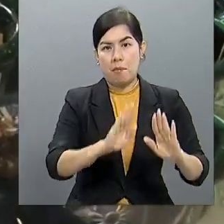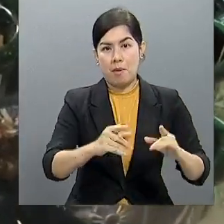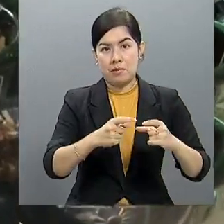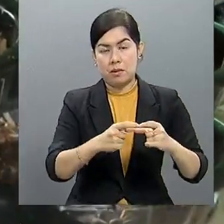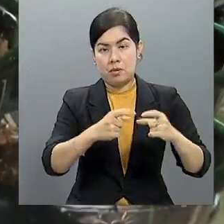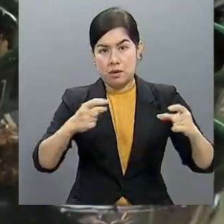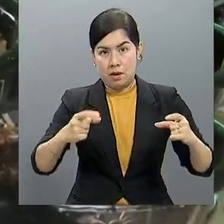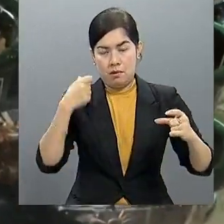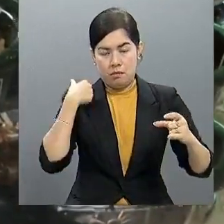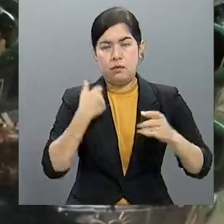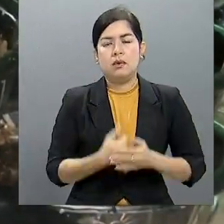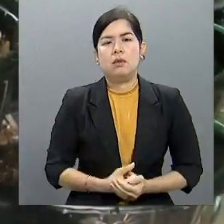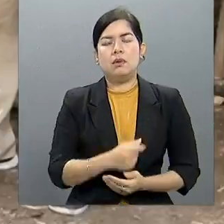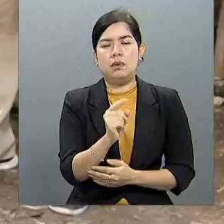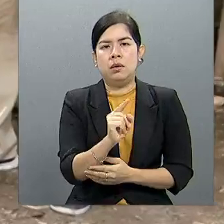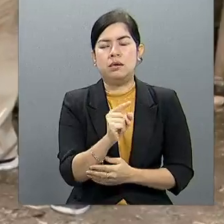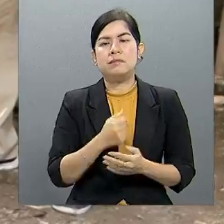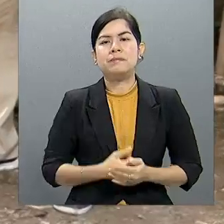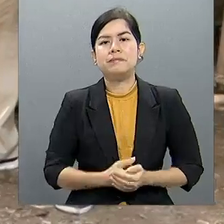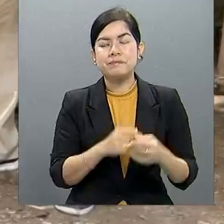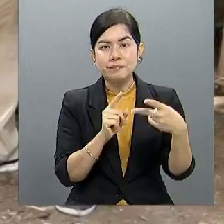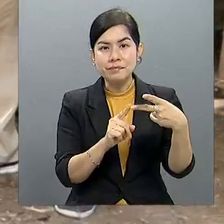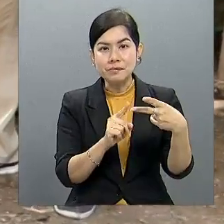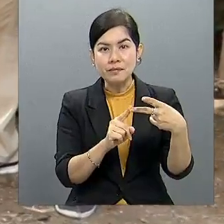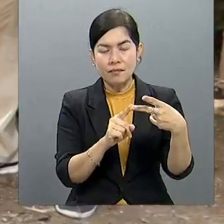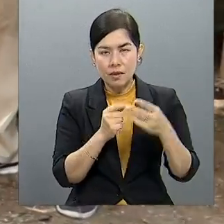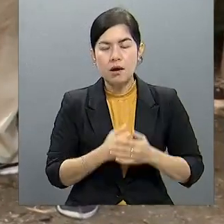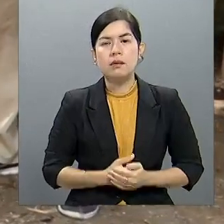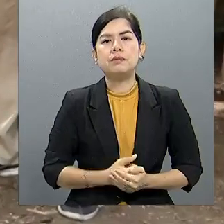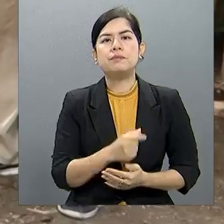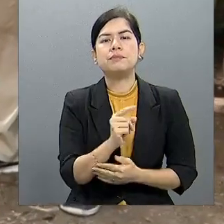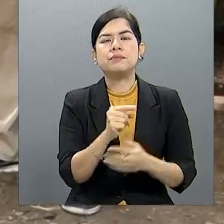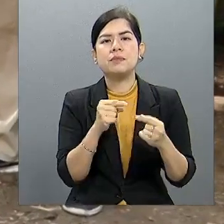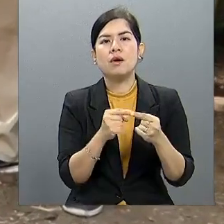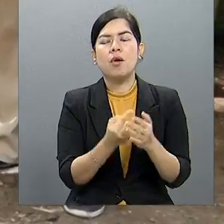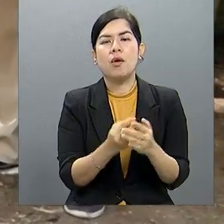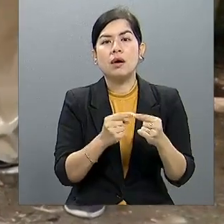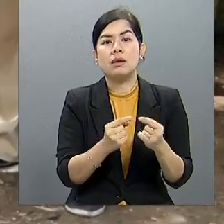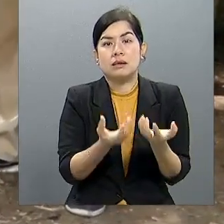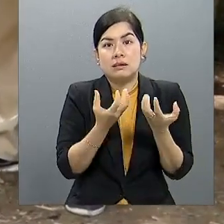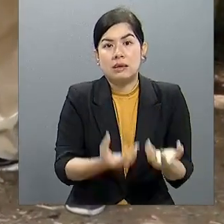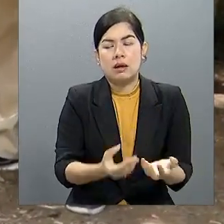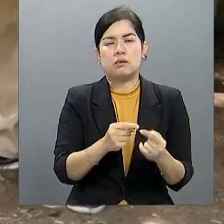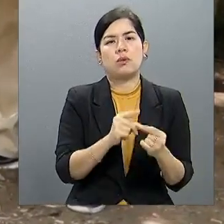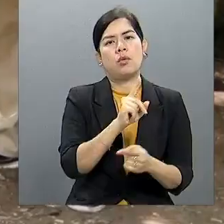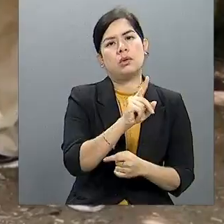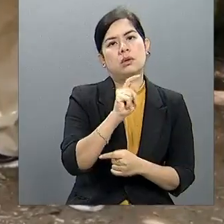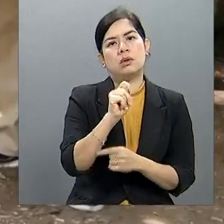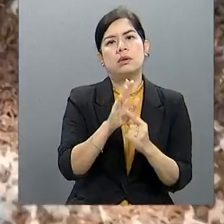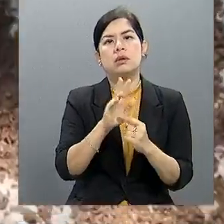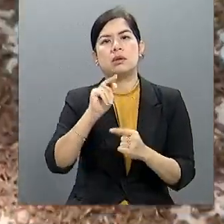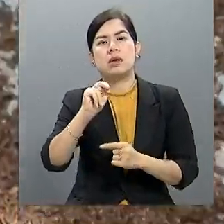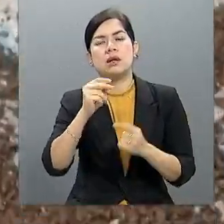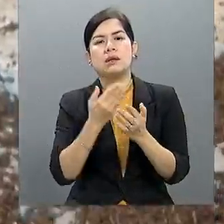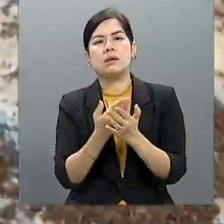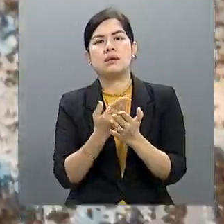ที่เยอะพื้นที่ให่ ๆ อยบานกูเป้ บ้านพี่ตอพเี่นะไปเลยครับ 1 ตัน 20 บาทนะครไปถมเหอนอกจ